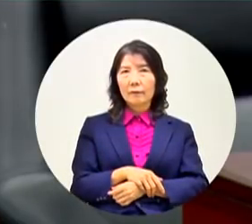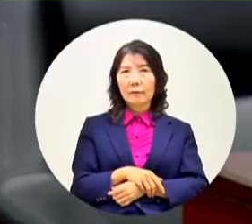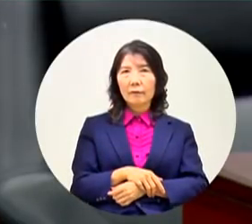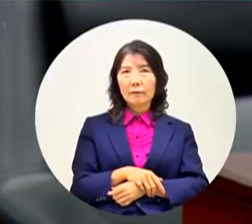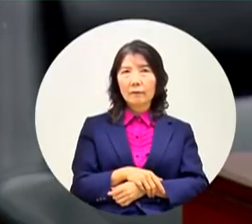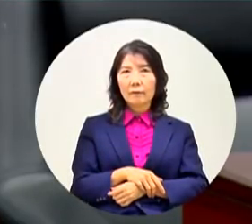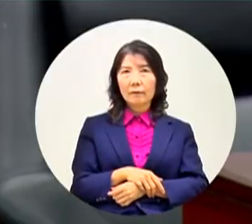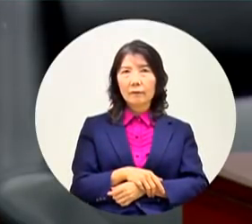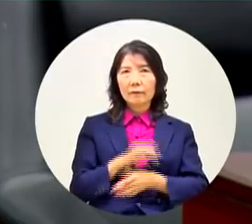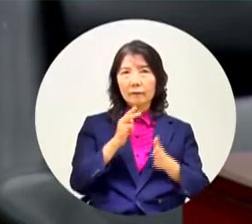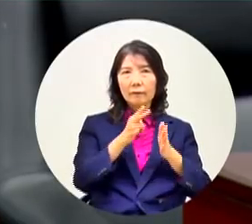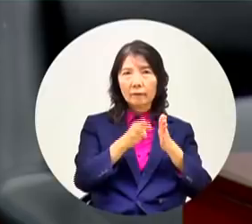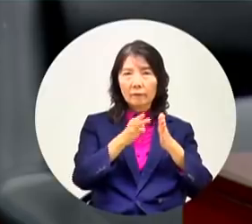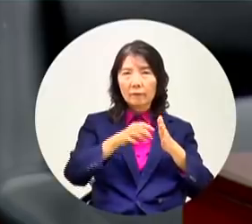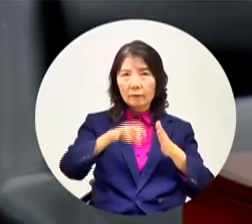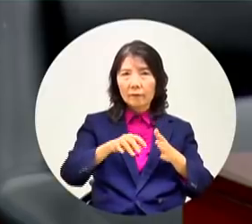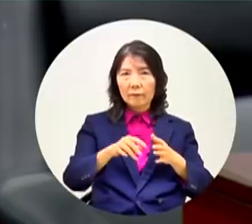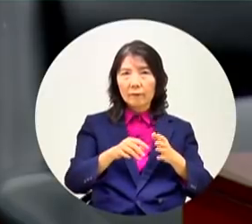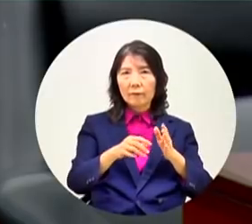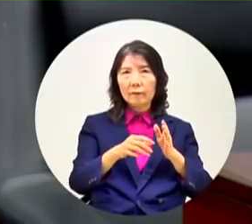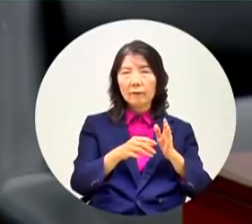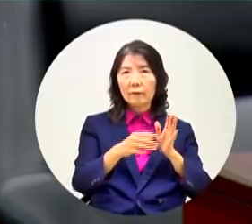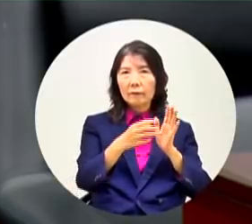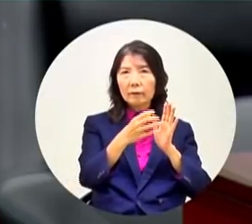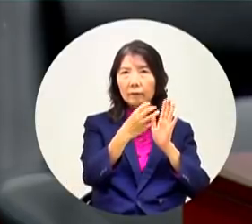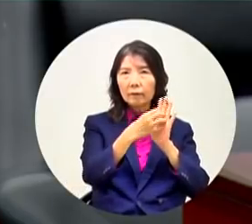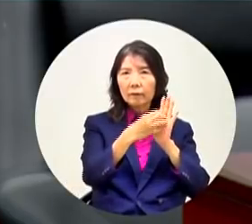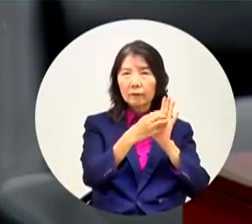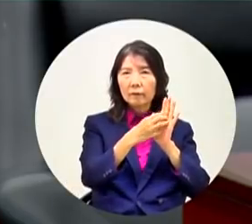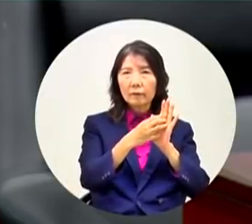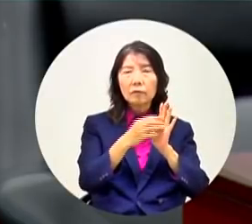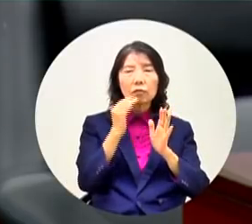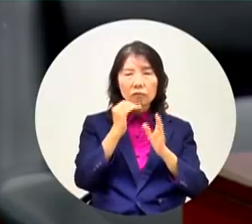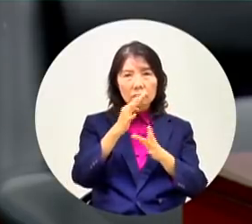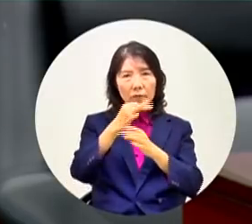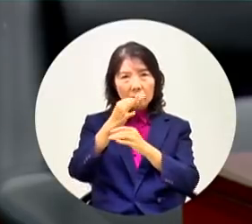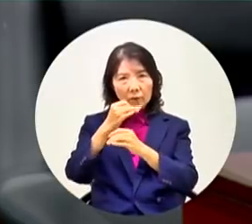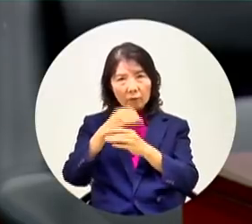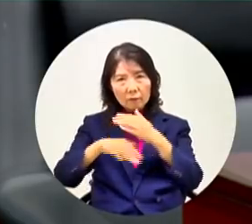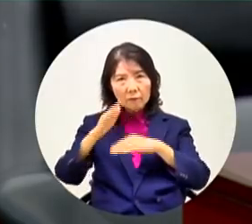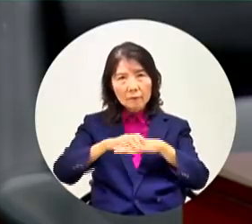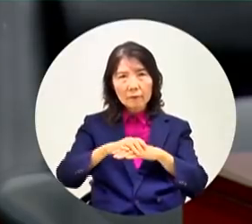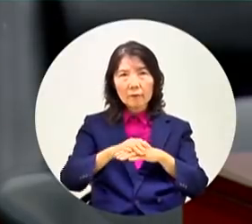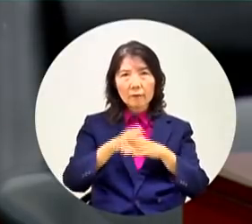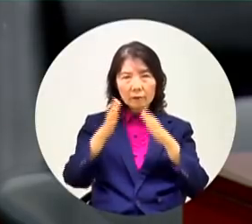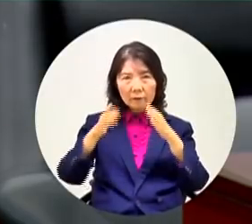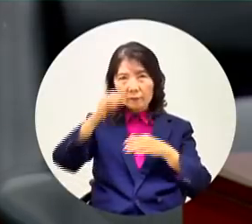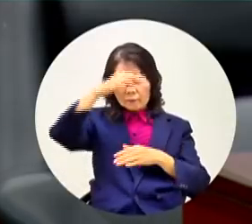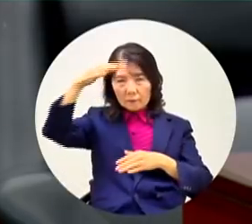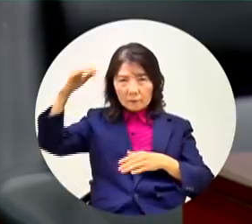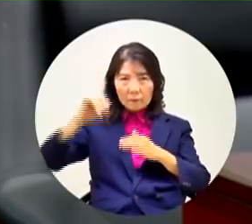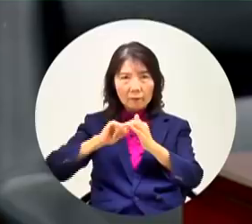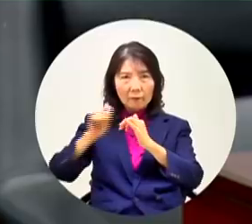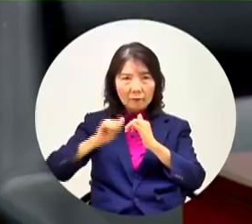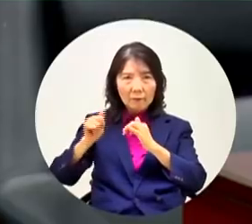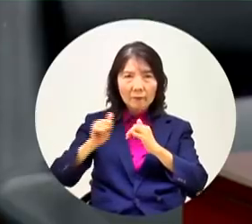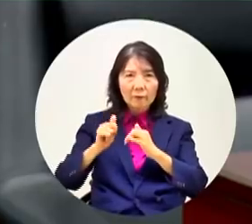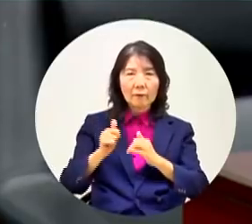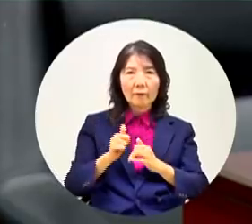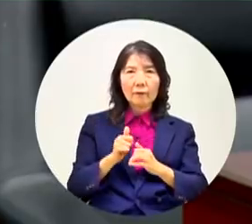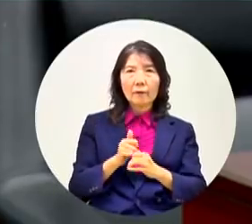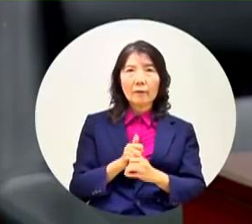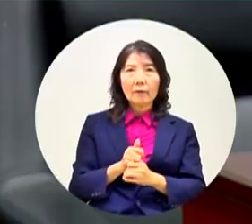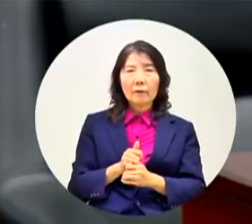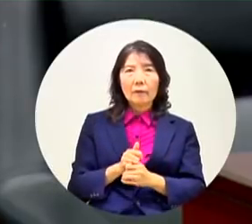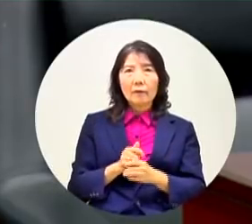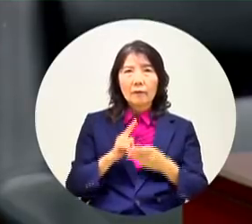车站，这个指标性，伫恁如期来完成，对凤山人一个指标性，